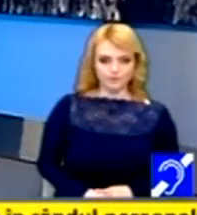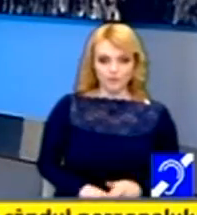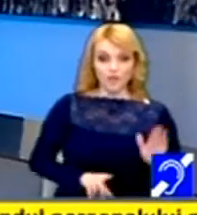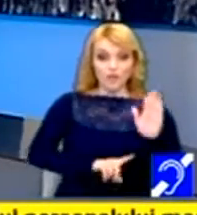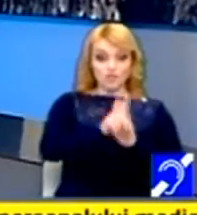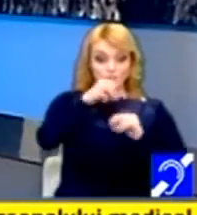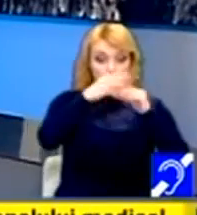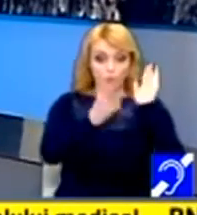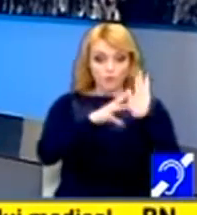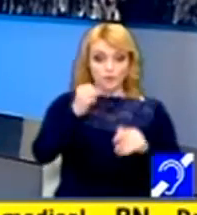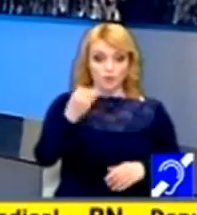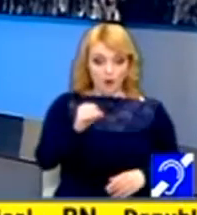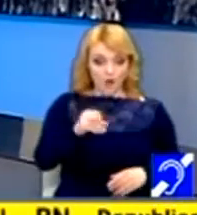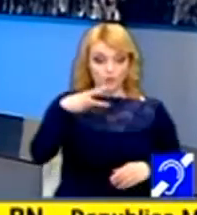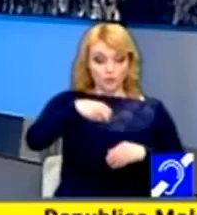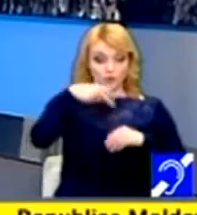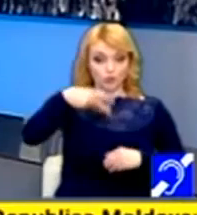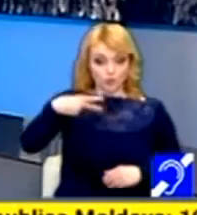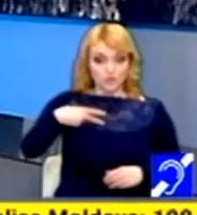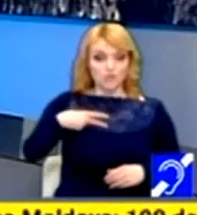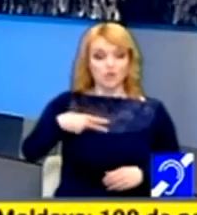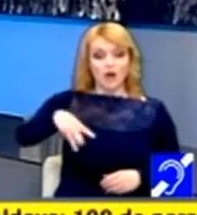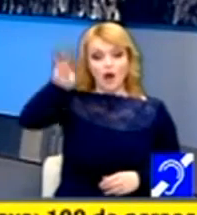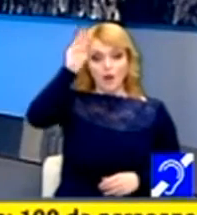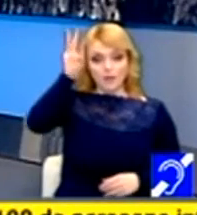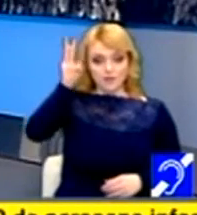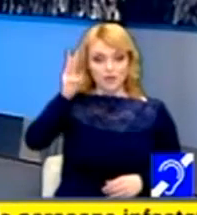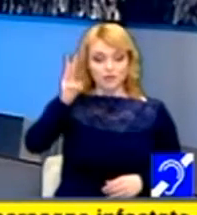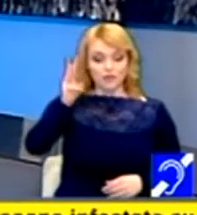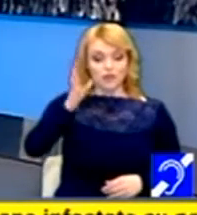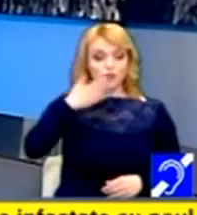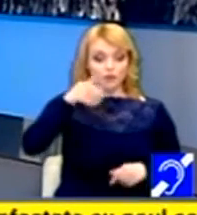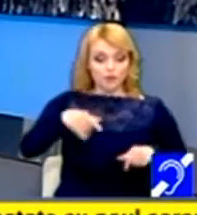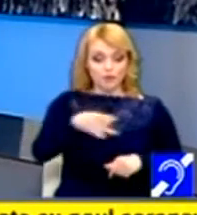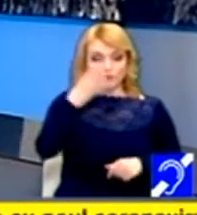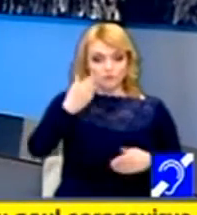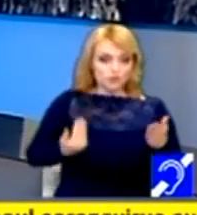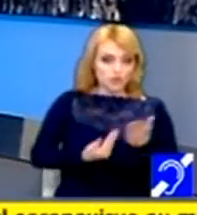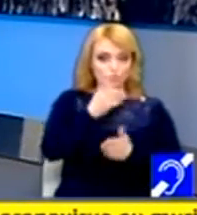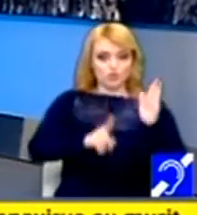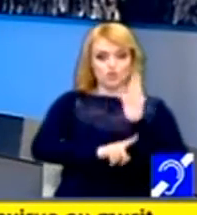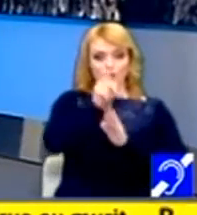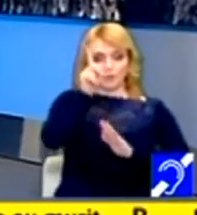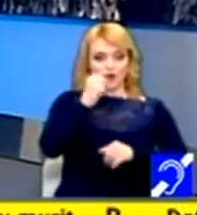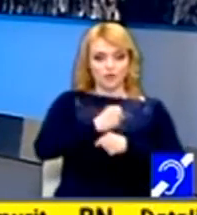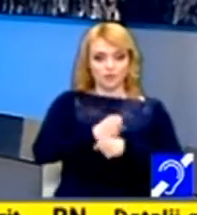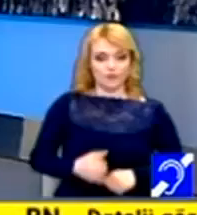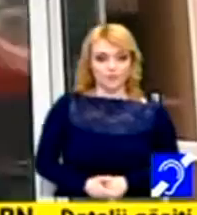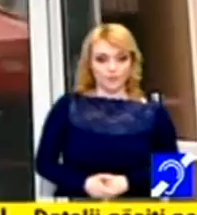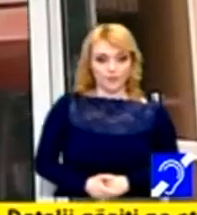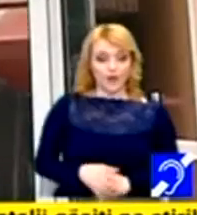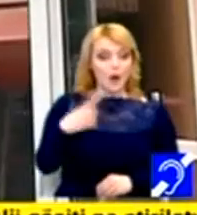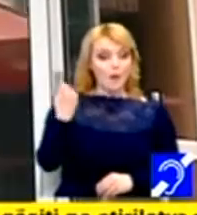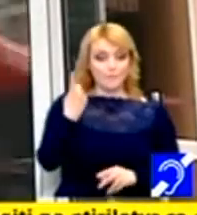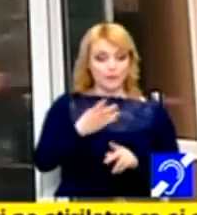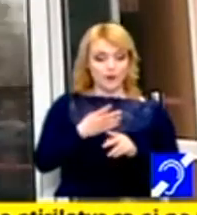Începând cu data de 18 mai 2020, secția consulară a Ambasadei României la Chișinău își va relua gradual activitatea. În prima